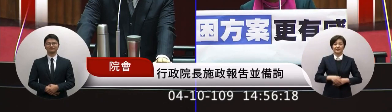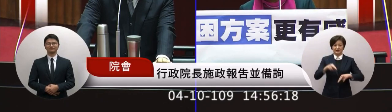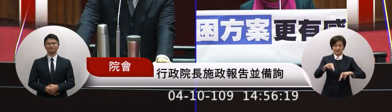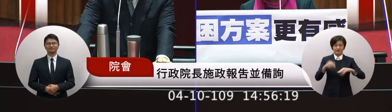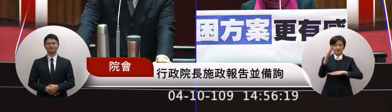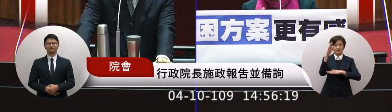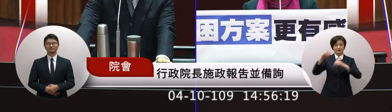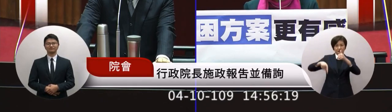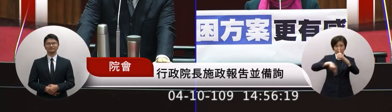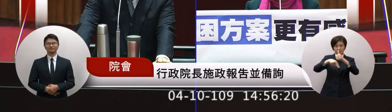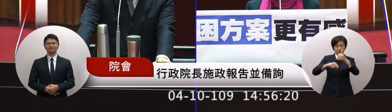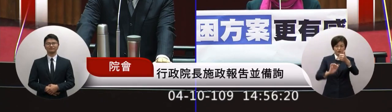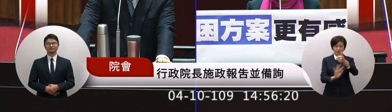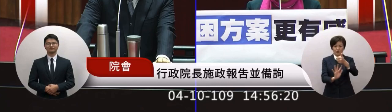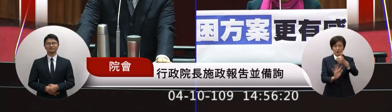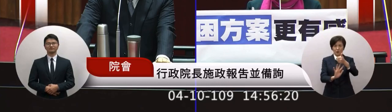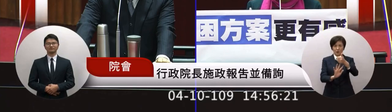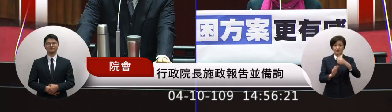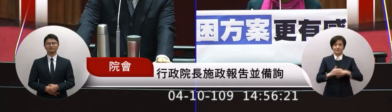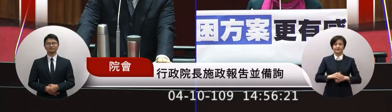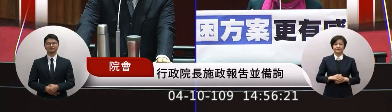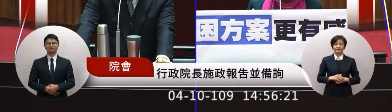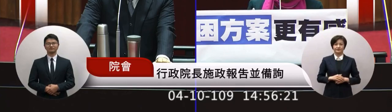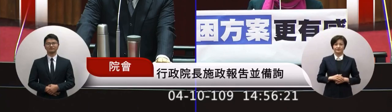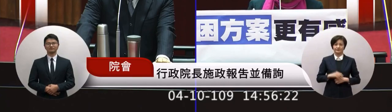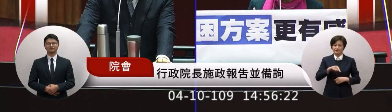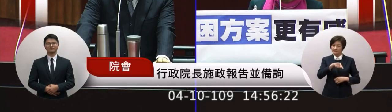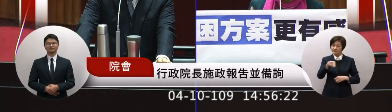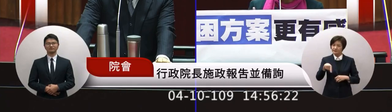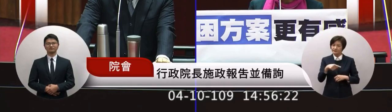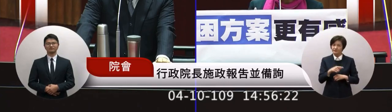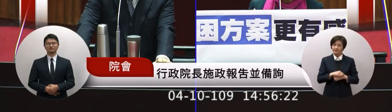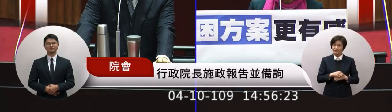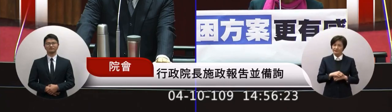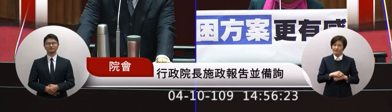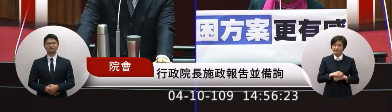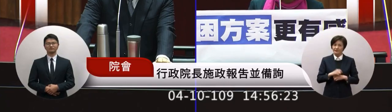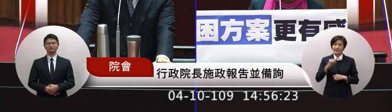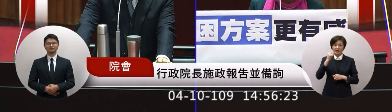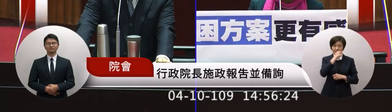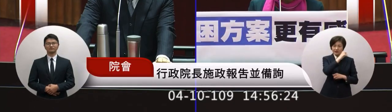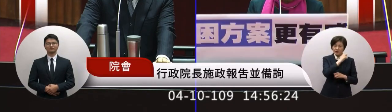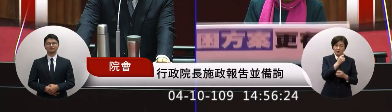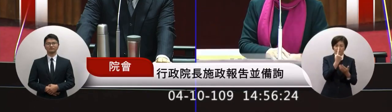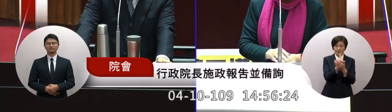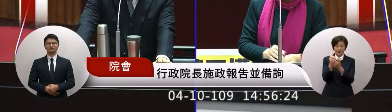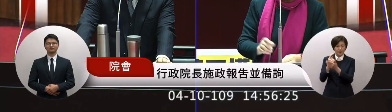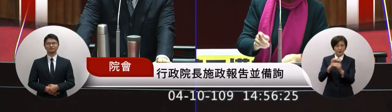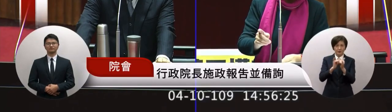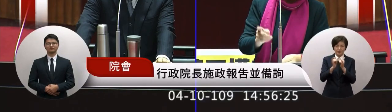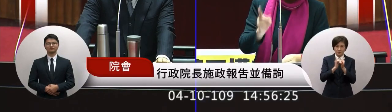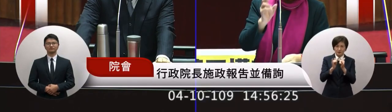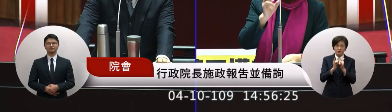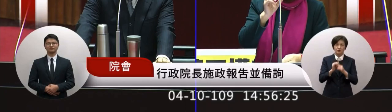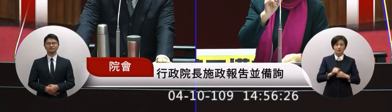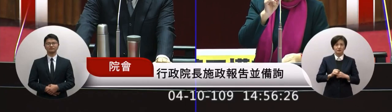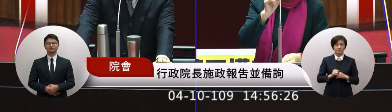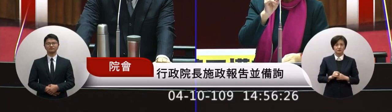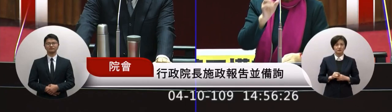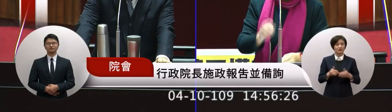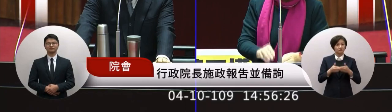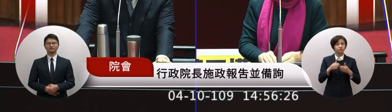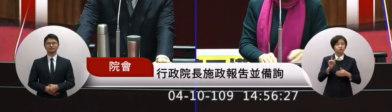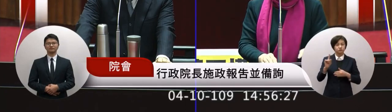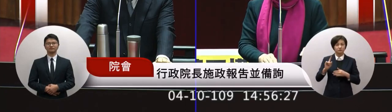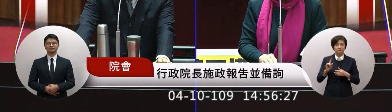队以至于到自我们台湾每一位国民呢同胞，都要